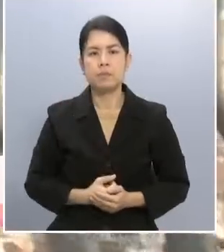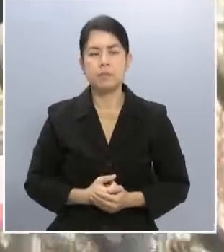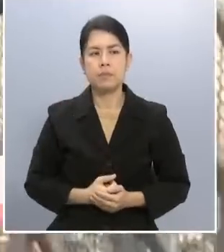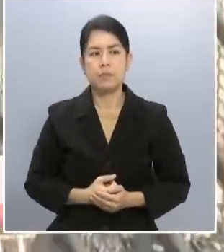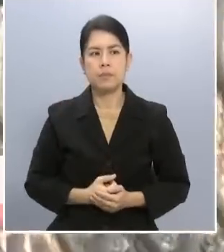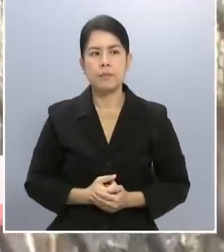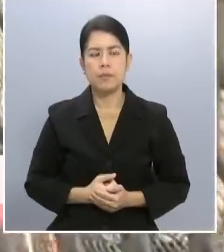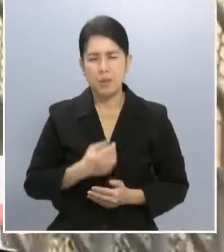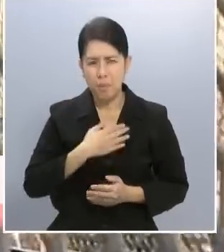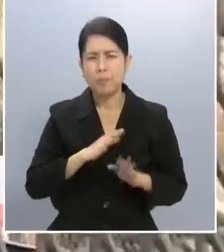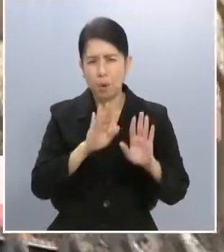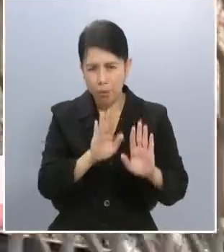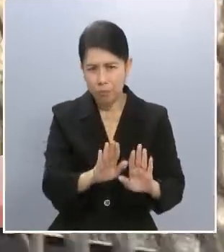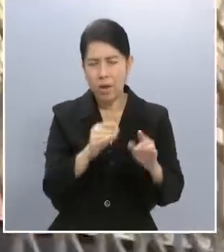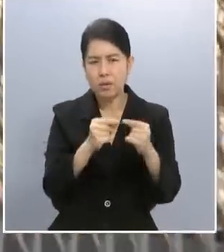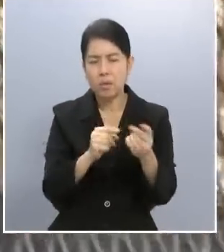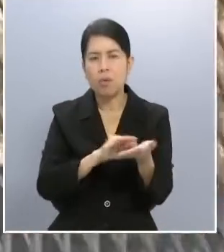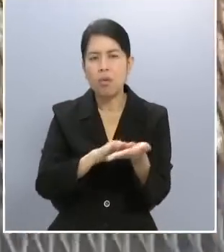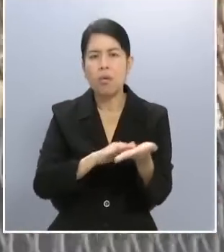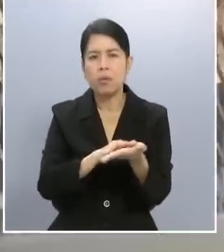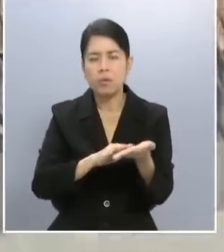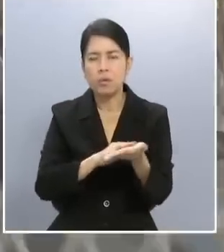ขอโทษจริงๆนะครับ